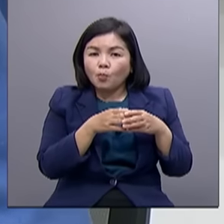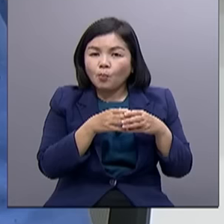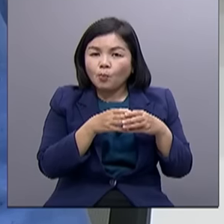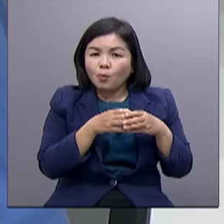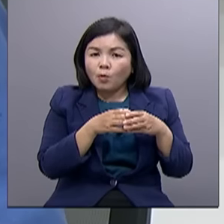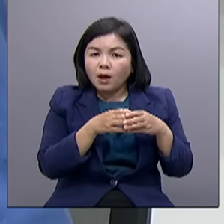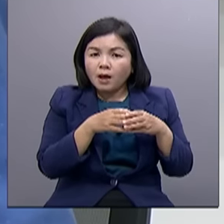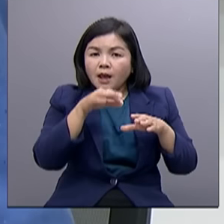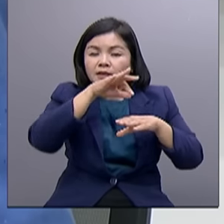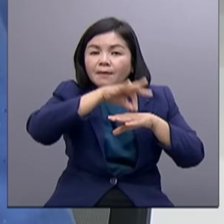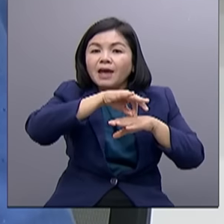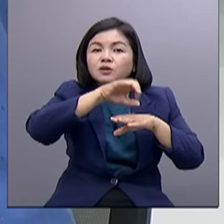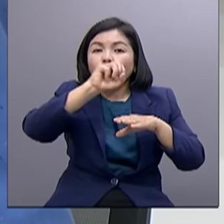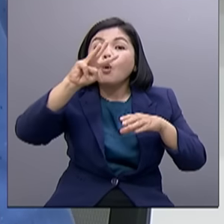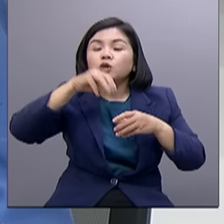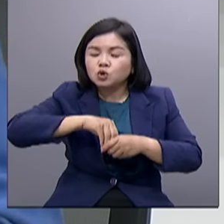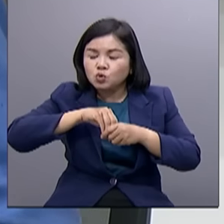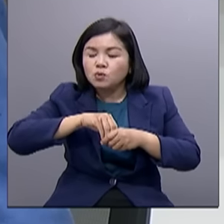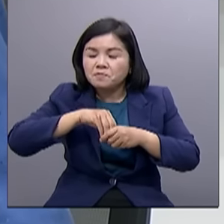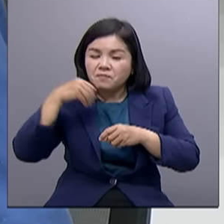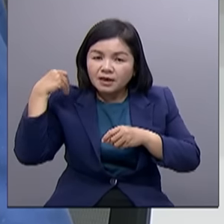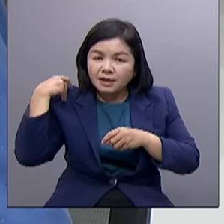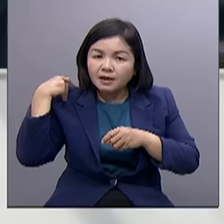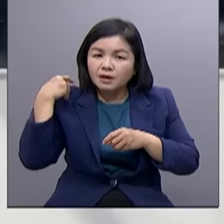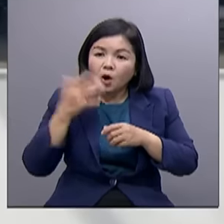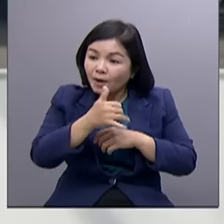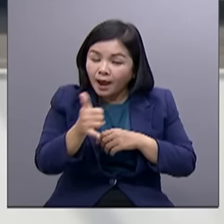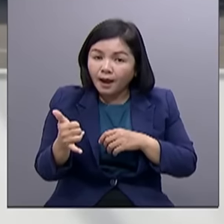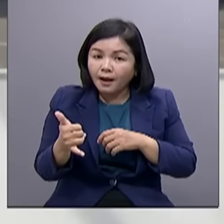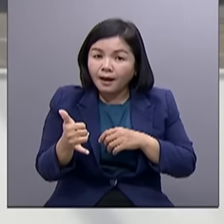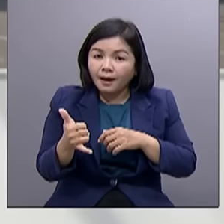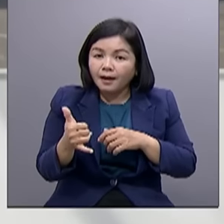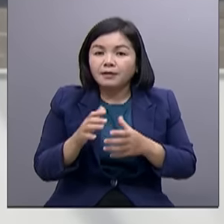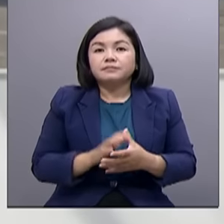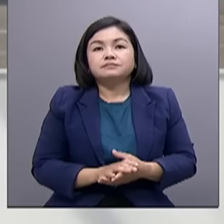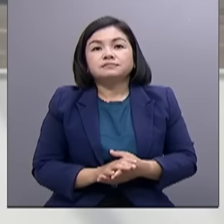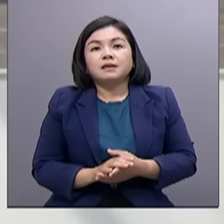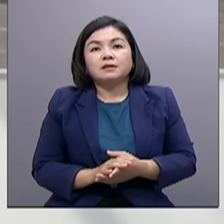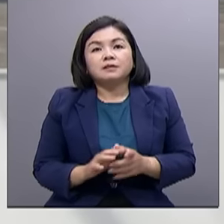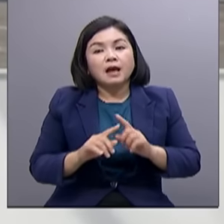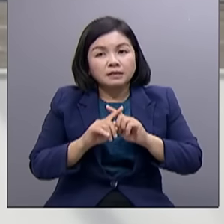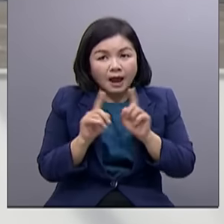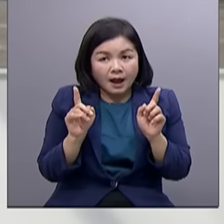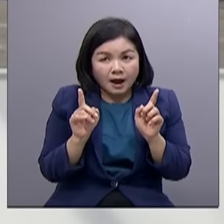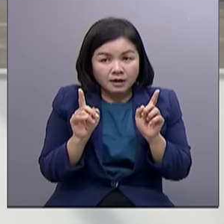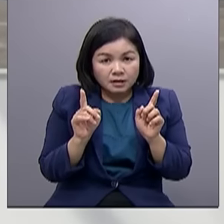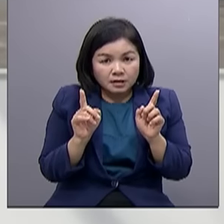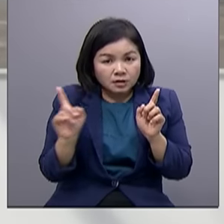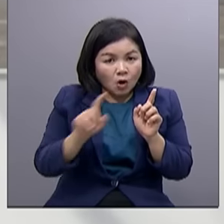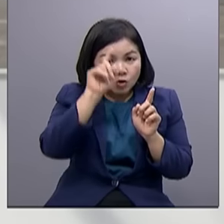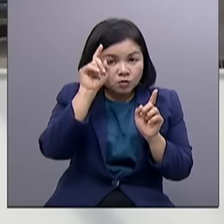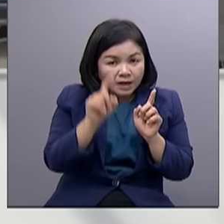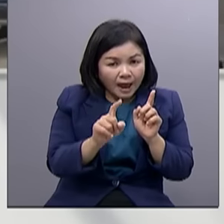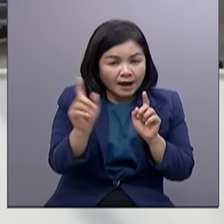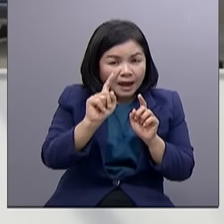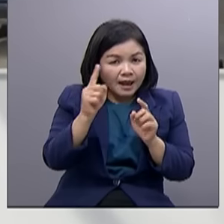เป็นสวอยู่ในขณะนี้ด้วยก็ได้นะครับแต่ทีนี้มันคงไม่ใช่แค่เรื่องของข้อสังเกตเรื่องการฮ้ว